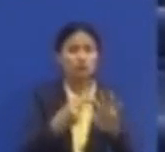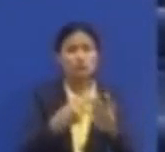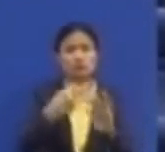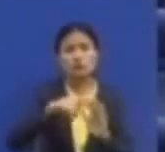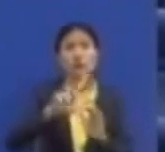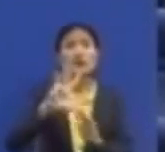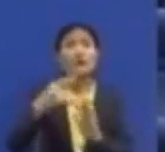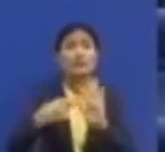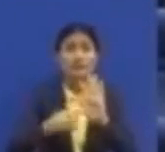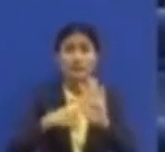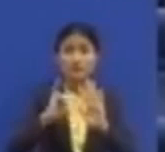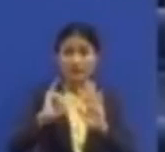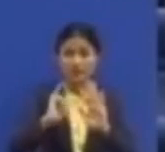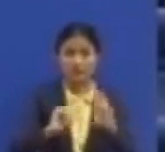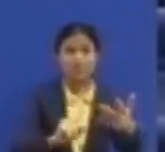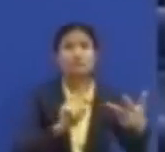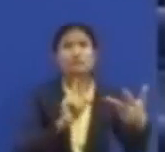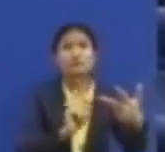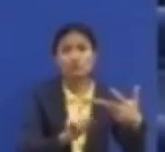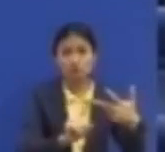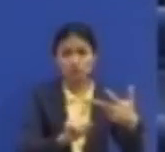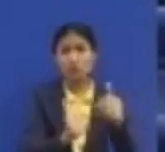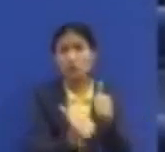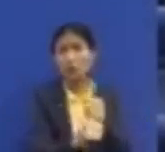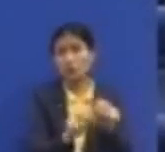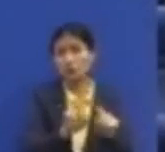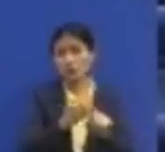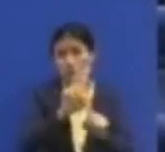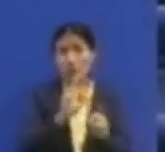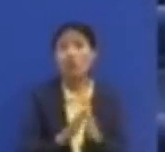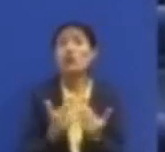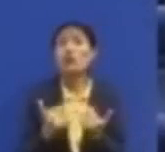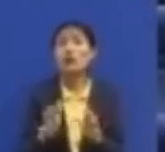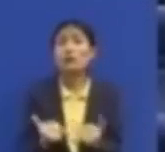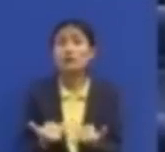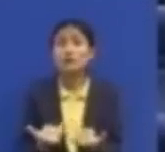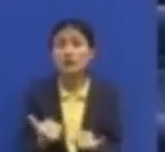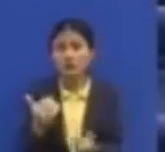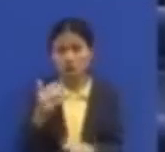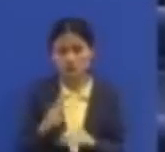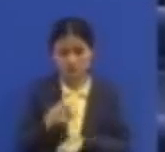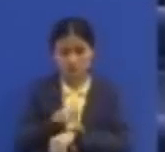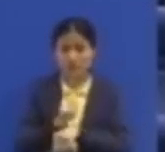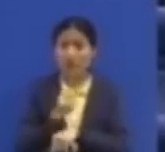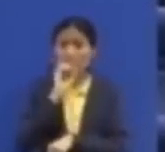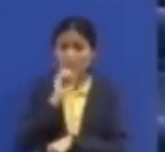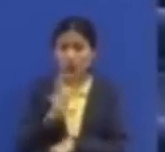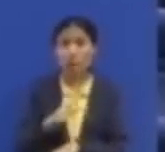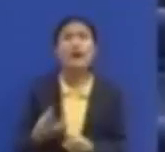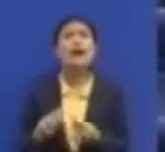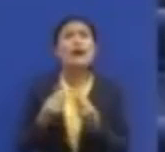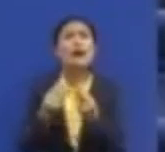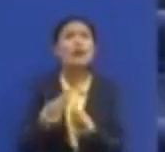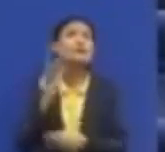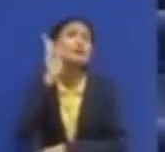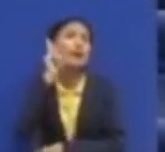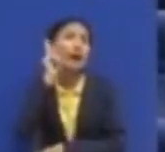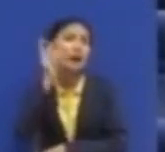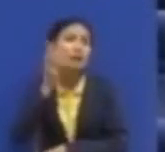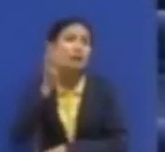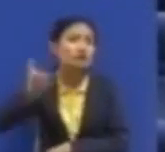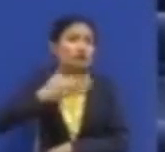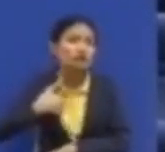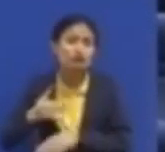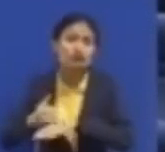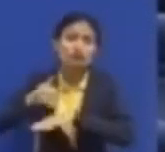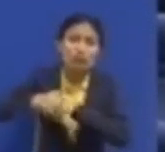ที่ประชุมนะคะก็เปิดโอกาสให้กับทางสื่อมวลชนได้เก็บภาพบรรยากาศของการประชุมสภาผู้แทนราษฎรใน